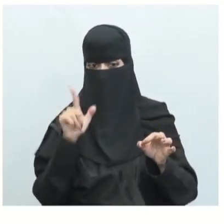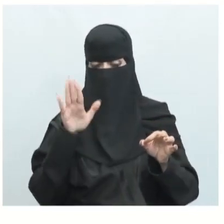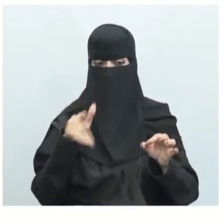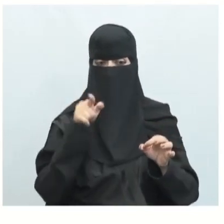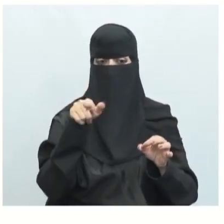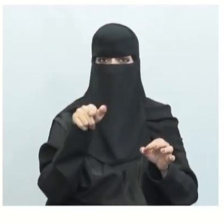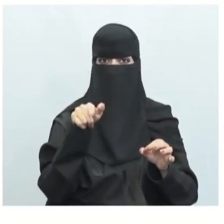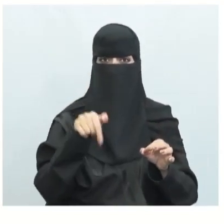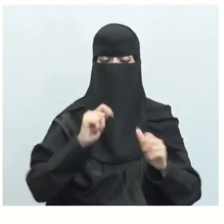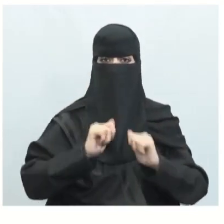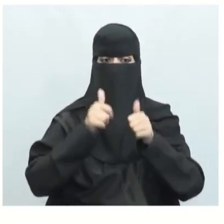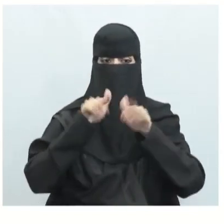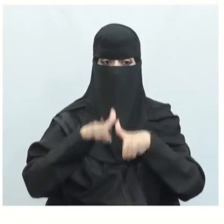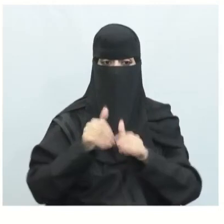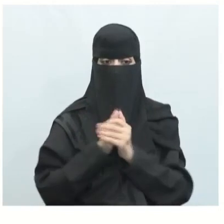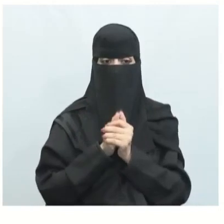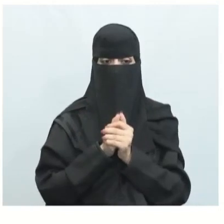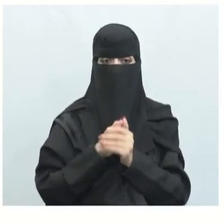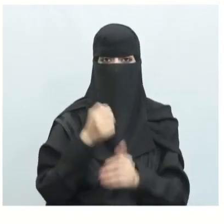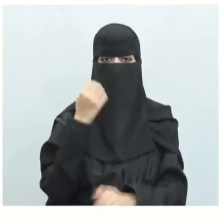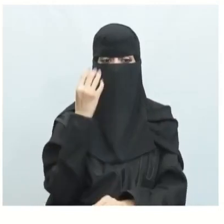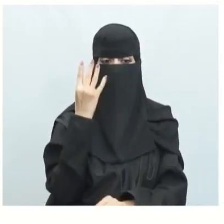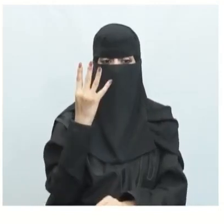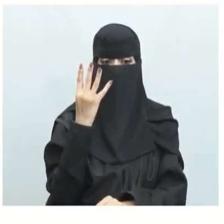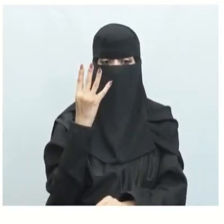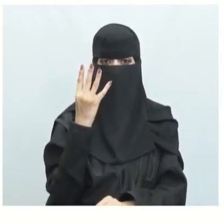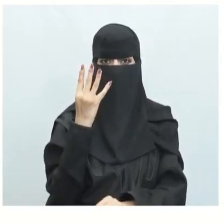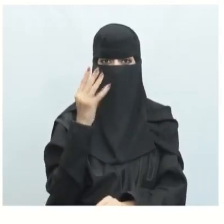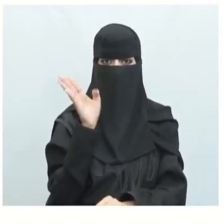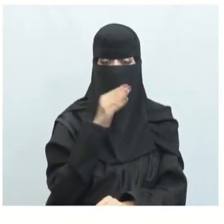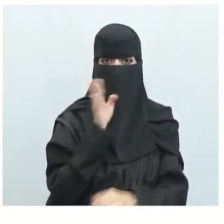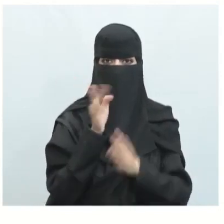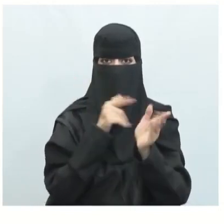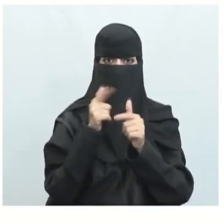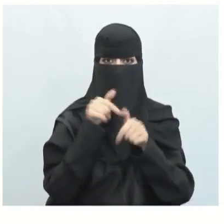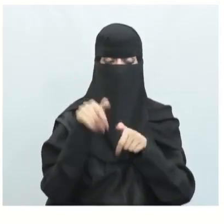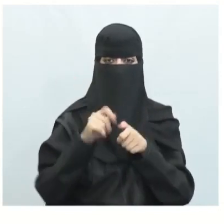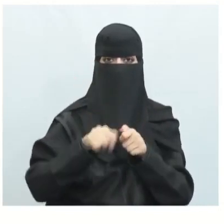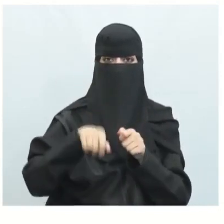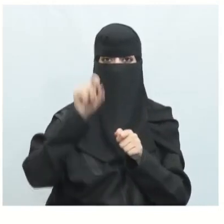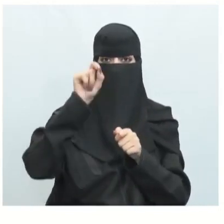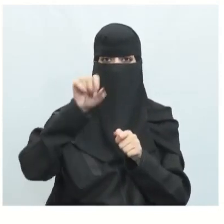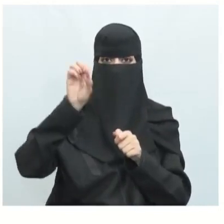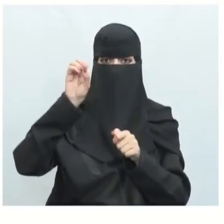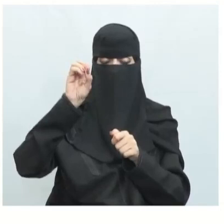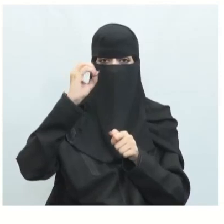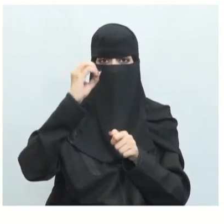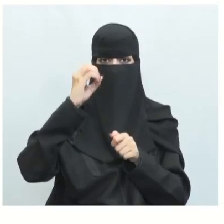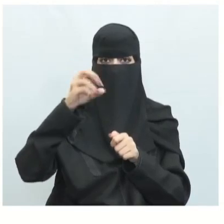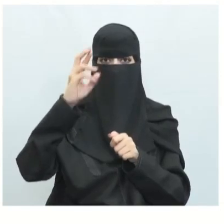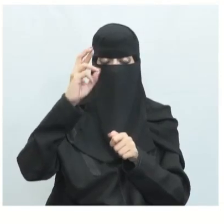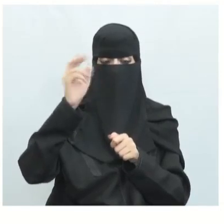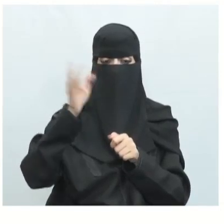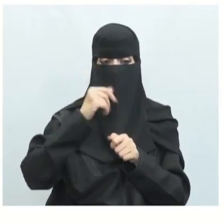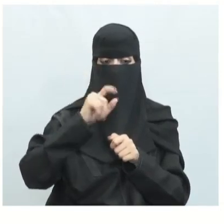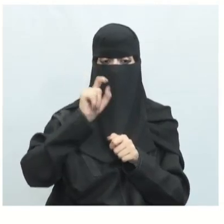المخطط هنا سنضع فور متداخله نلاحظ لدينا هنا فور متداخله فور نود